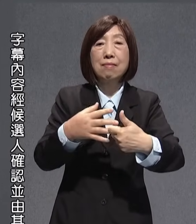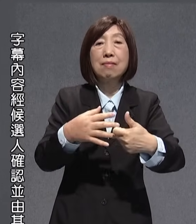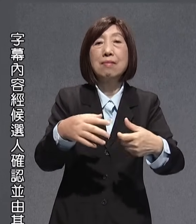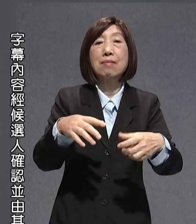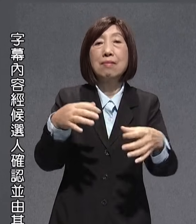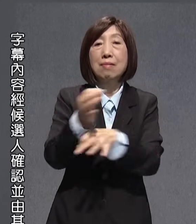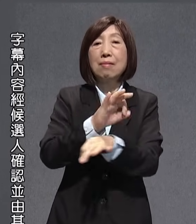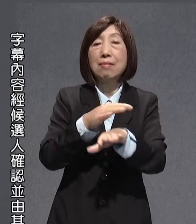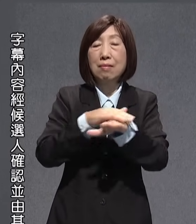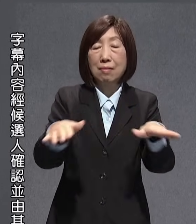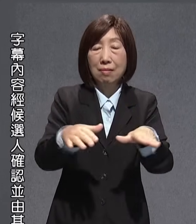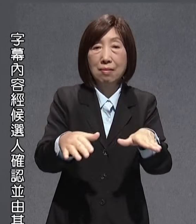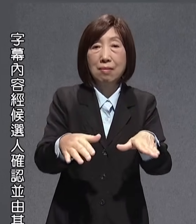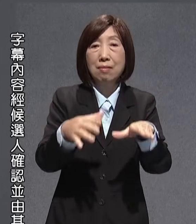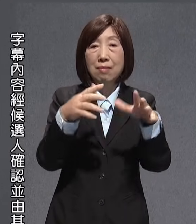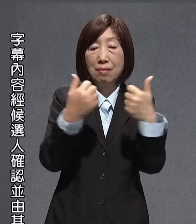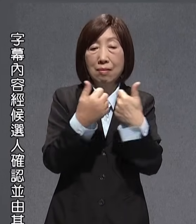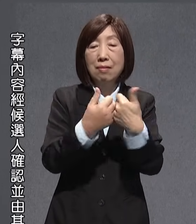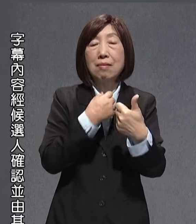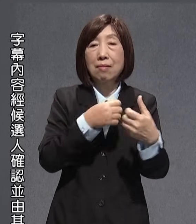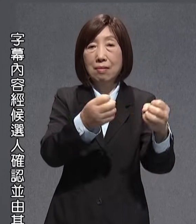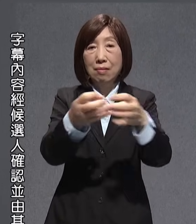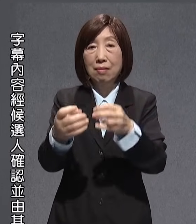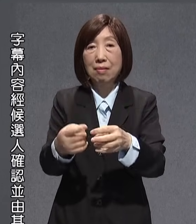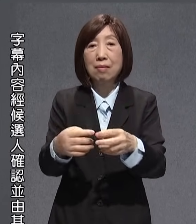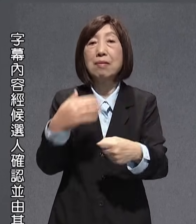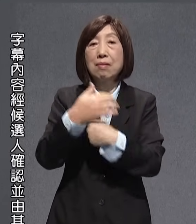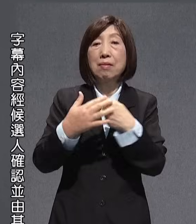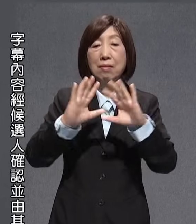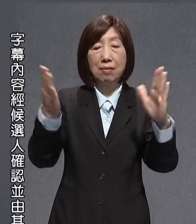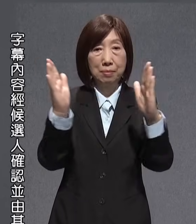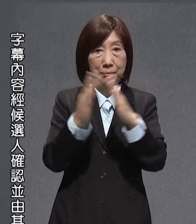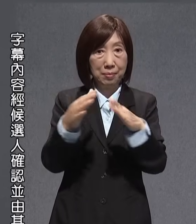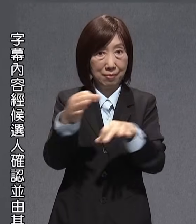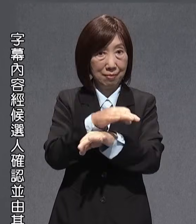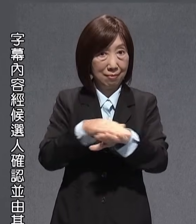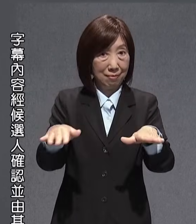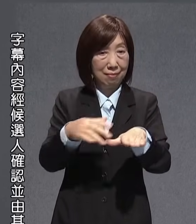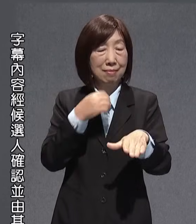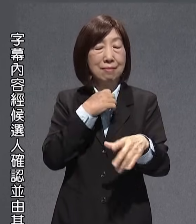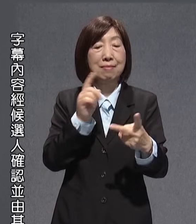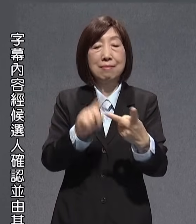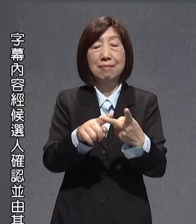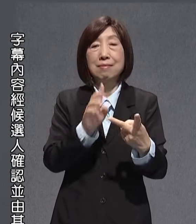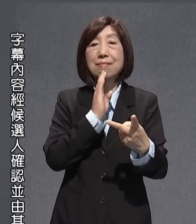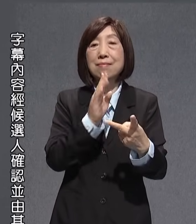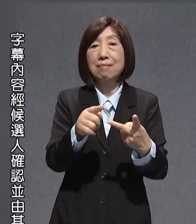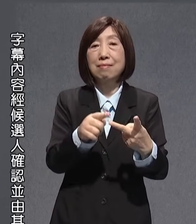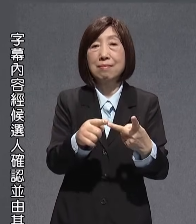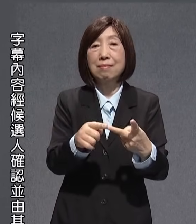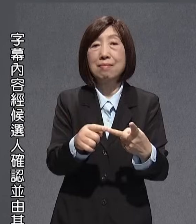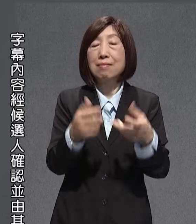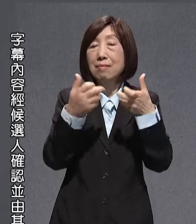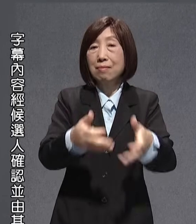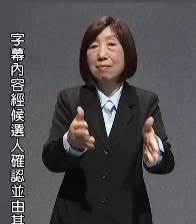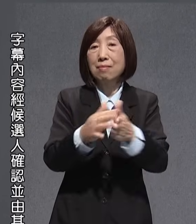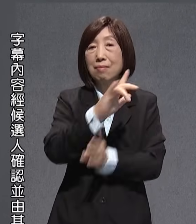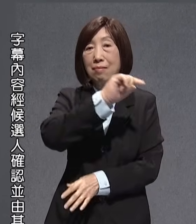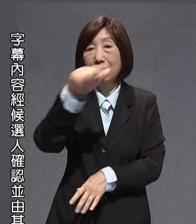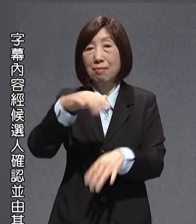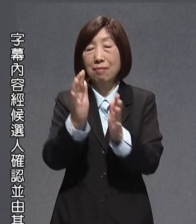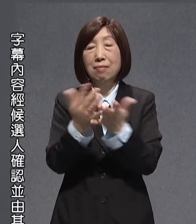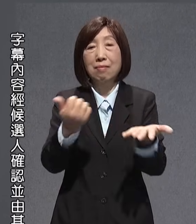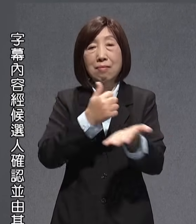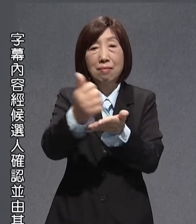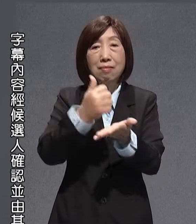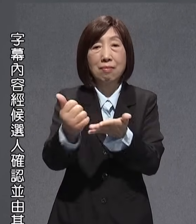会的能量，来确保国家的经济安全；第二，确保重要物资的稳定供应，不管